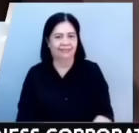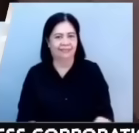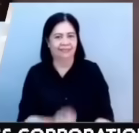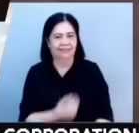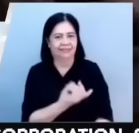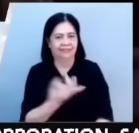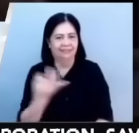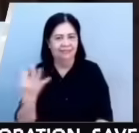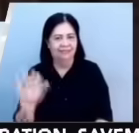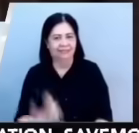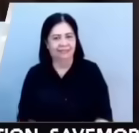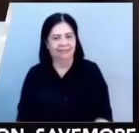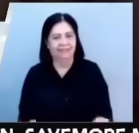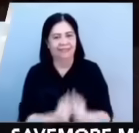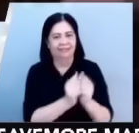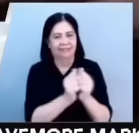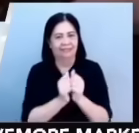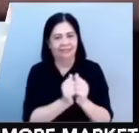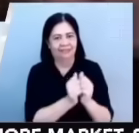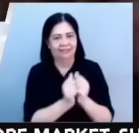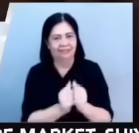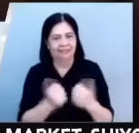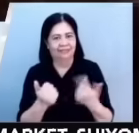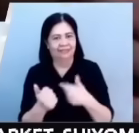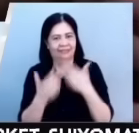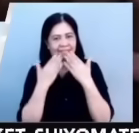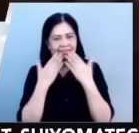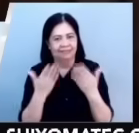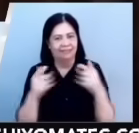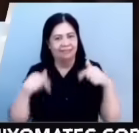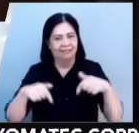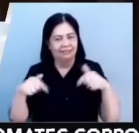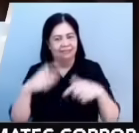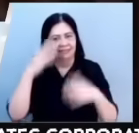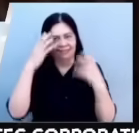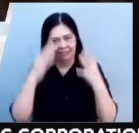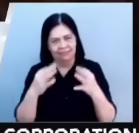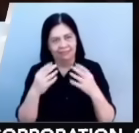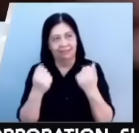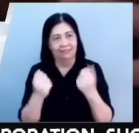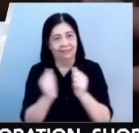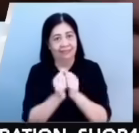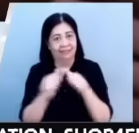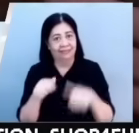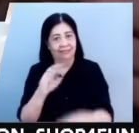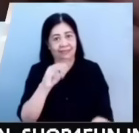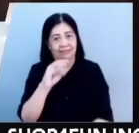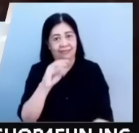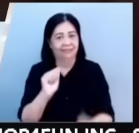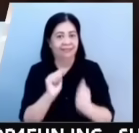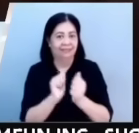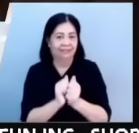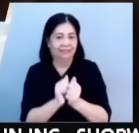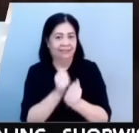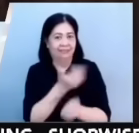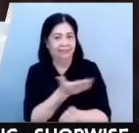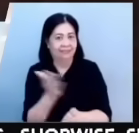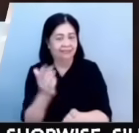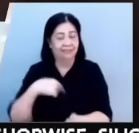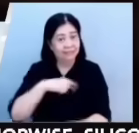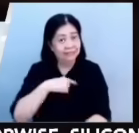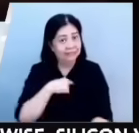ng sama-sama. Napapasalamat kami kasi dito nalang napili mag-New Year sa Samoa, kasama ng mga namin, mga